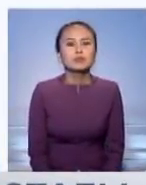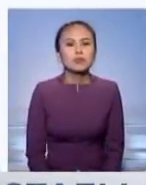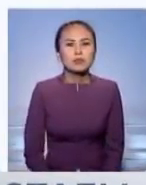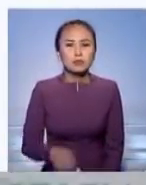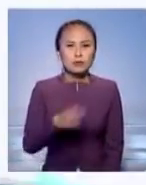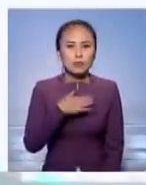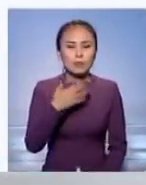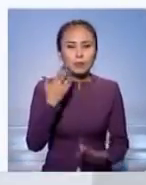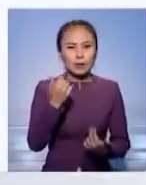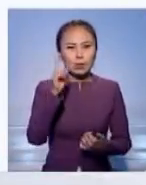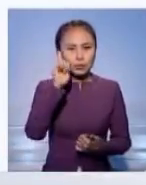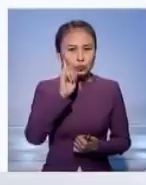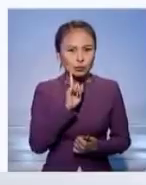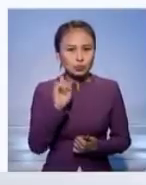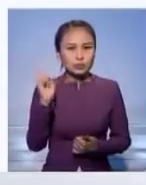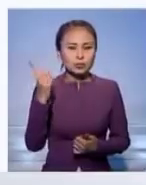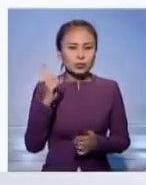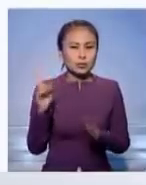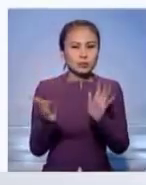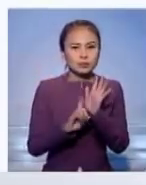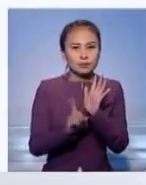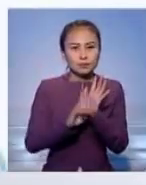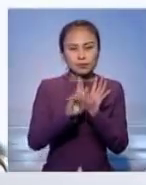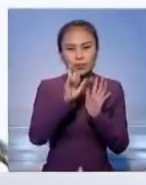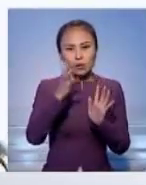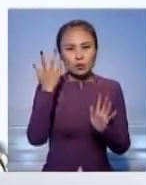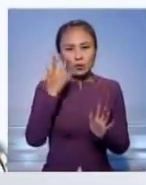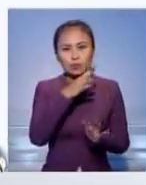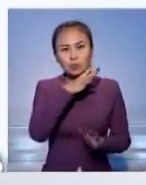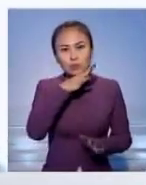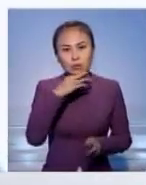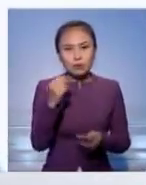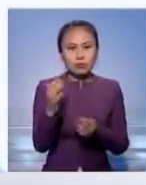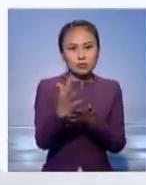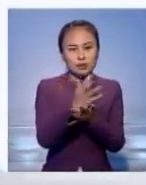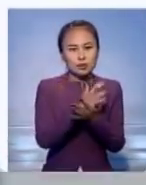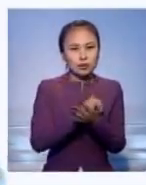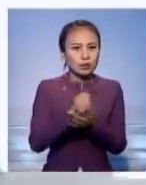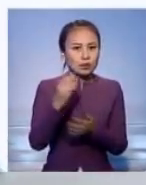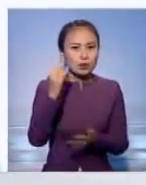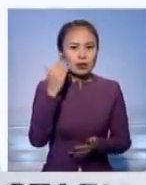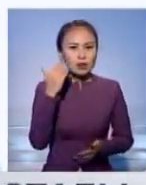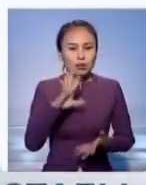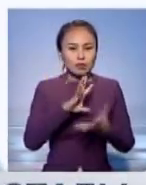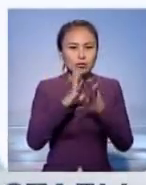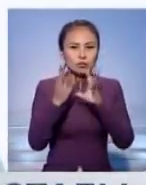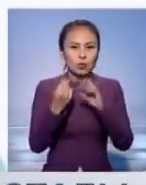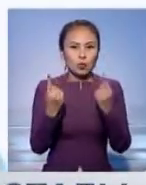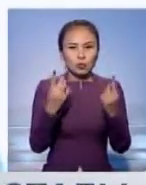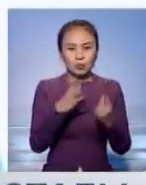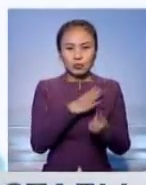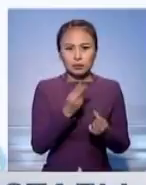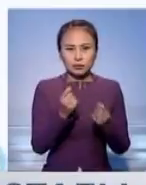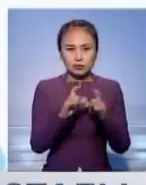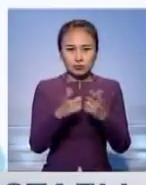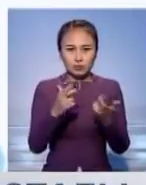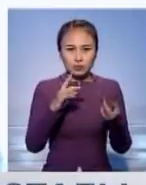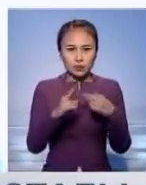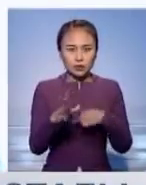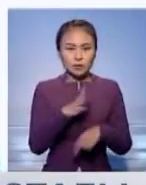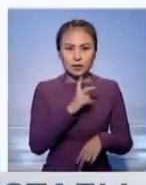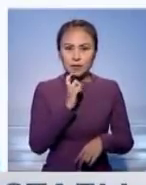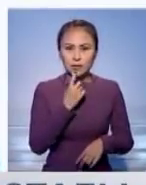Бізге әрине қолайлы, өйткені жолаушылар тым көп кезде олардан жолақ жинау оңайға түспейді. Кейде олар ірі ақша қаражатын ұсынған кезде қиналып